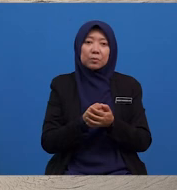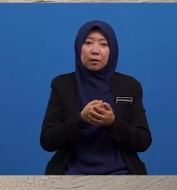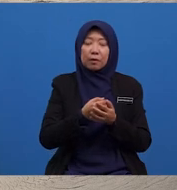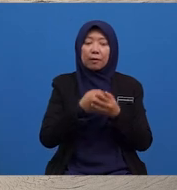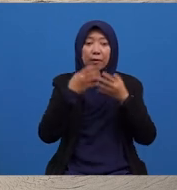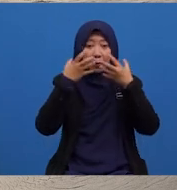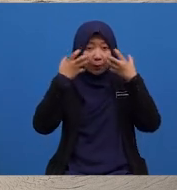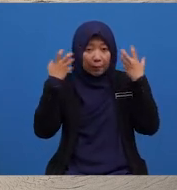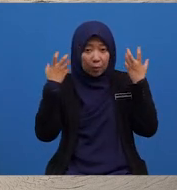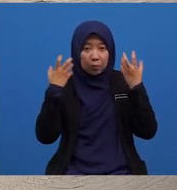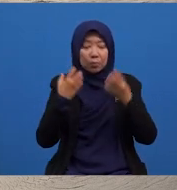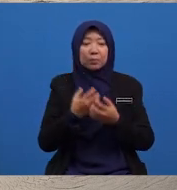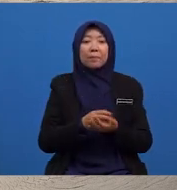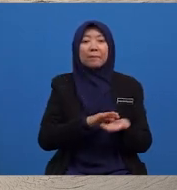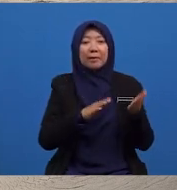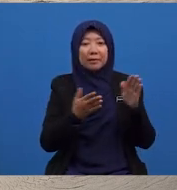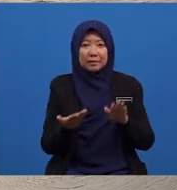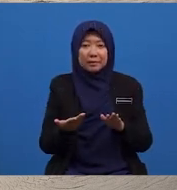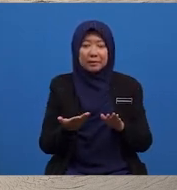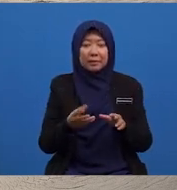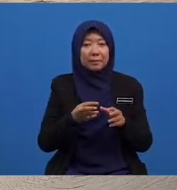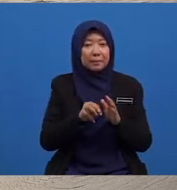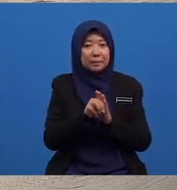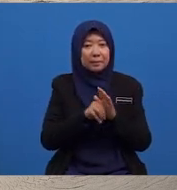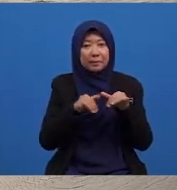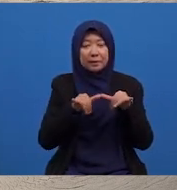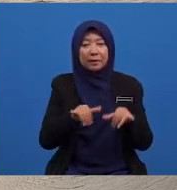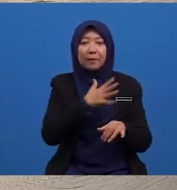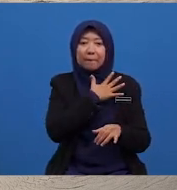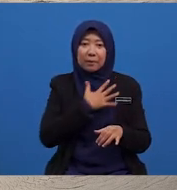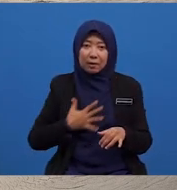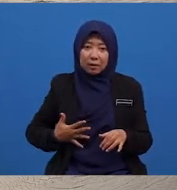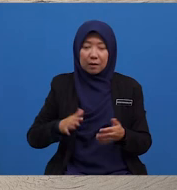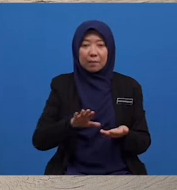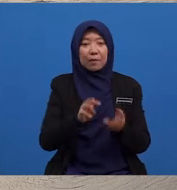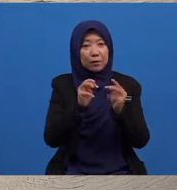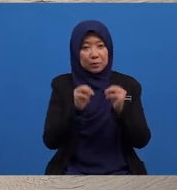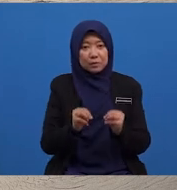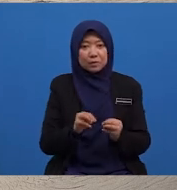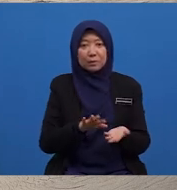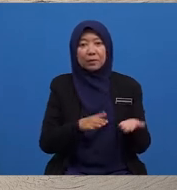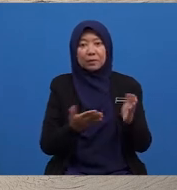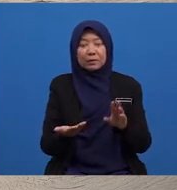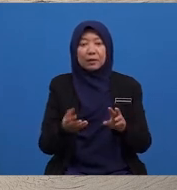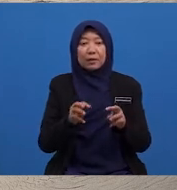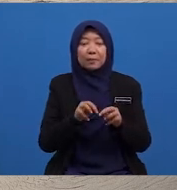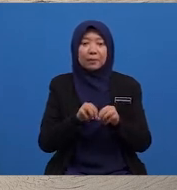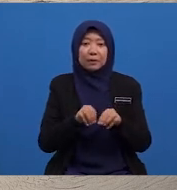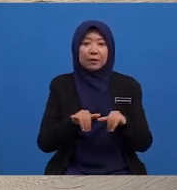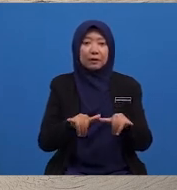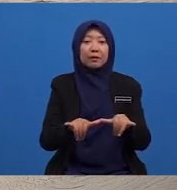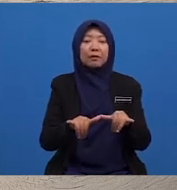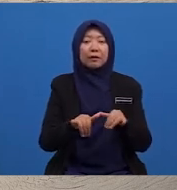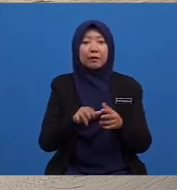ialah harimau mati meninggalkan belang, manusia mati meninggalkan nama. Maksud peribahasa